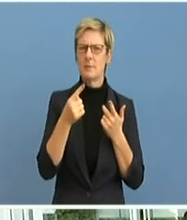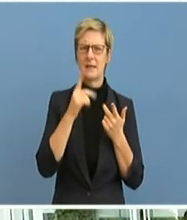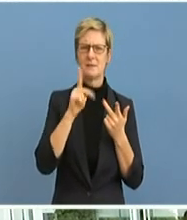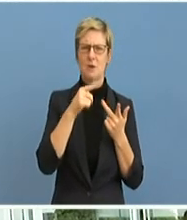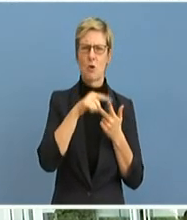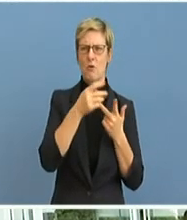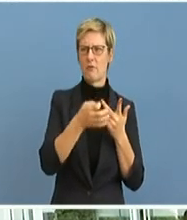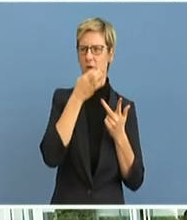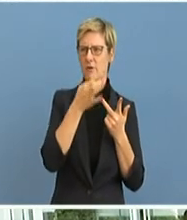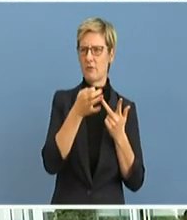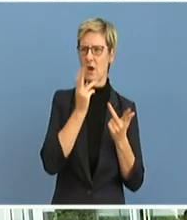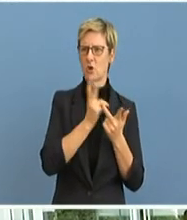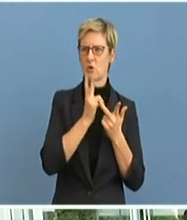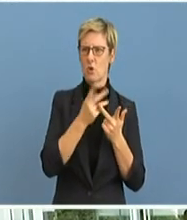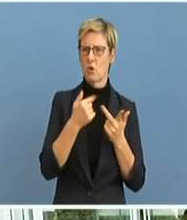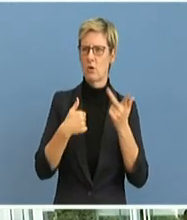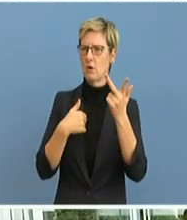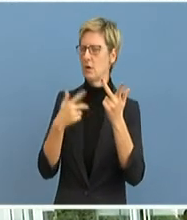der Liste.